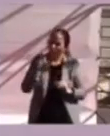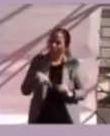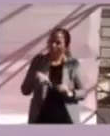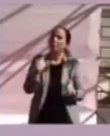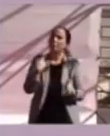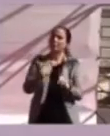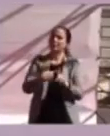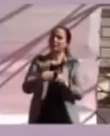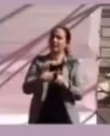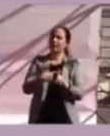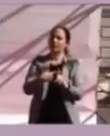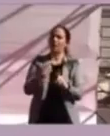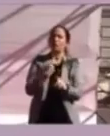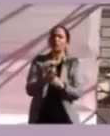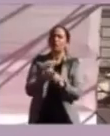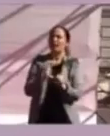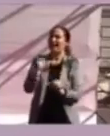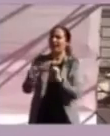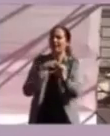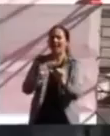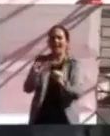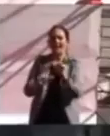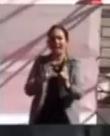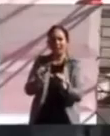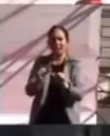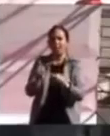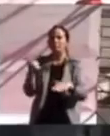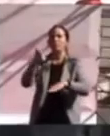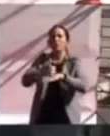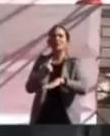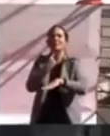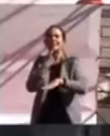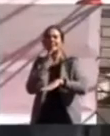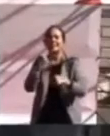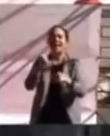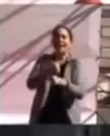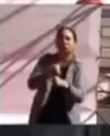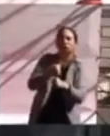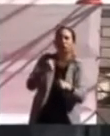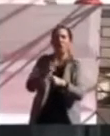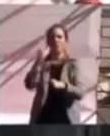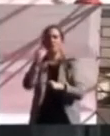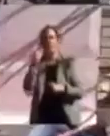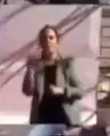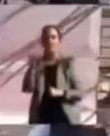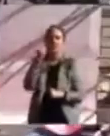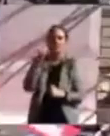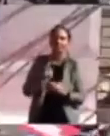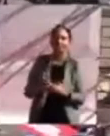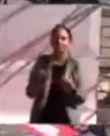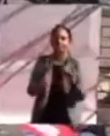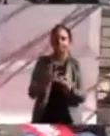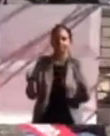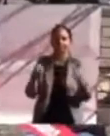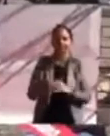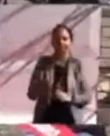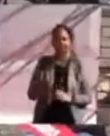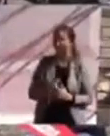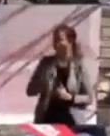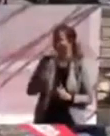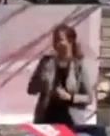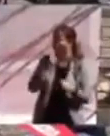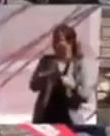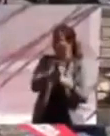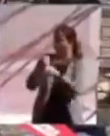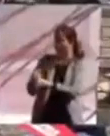cambiare mettendo al centro il lavoro le lavoratrici l'intelligenza delle persone bene io voglio far parlare il